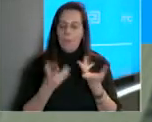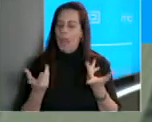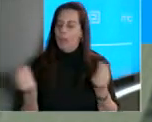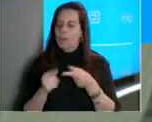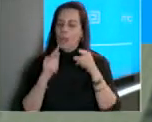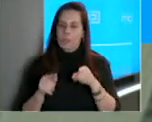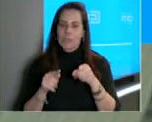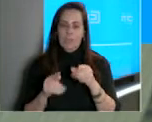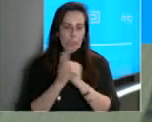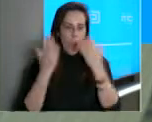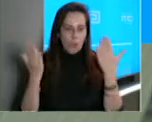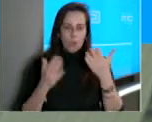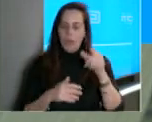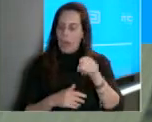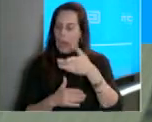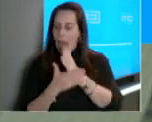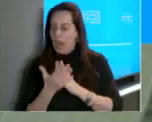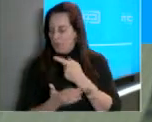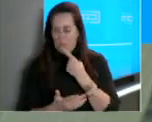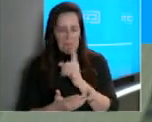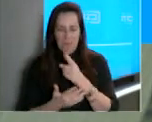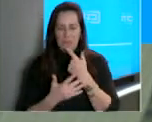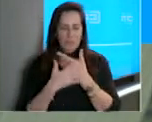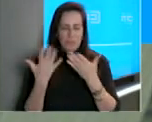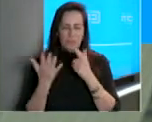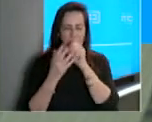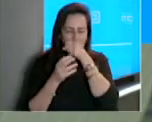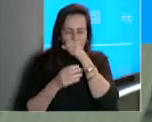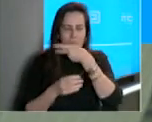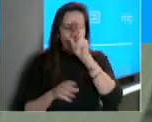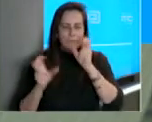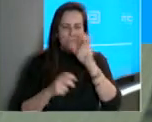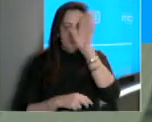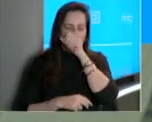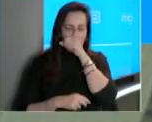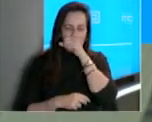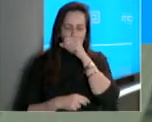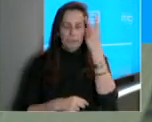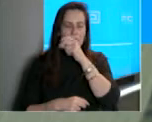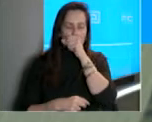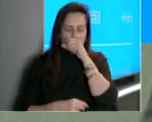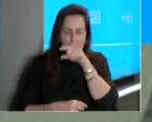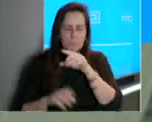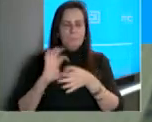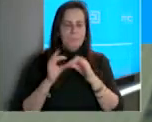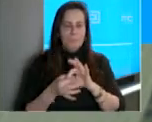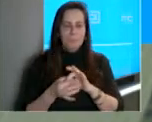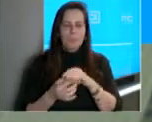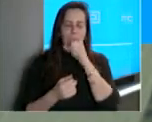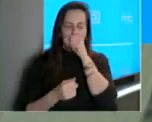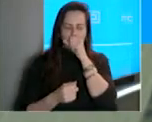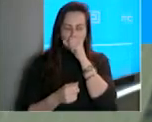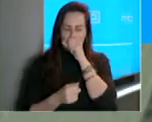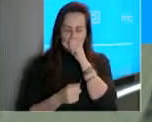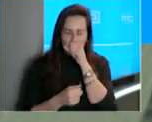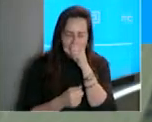הזה שנקרא עיתון. היו מי שספדו את העיתונים עם התחזקות הרדיו והטלוויזיה, וכמובן כשהגיע האינטרנט, אבל נדמה